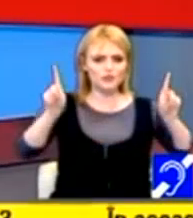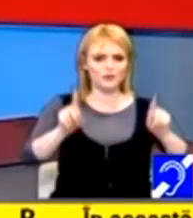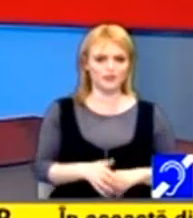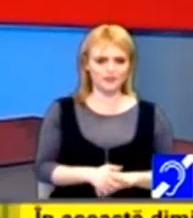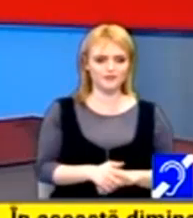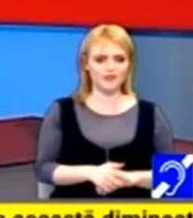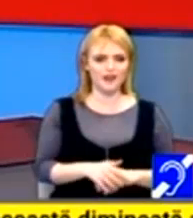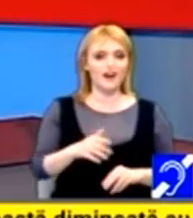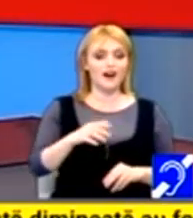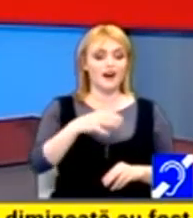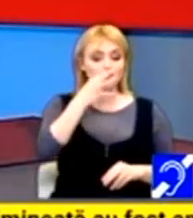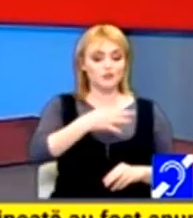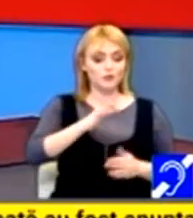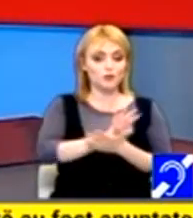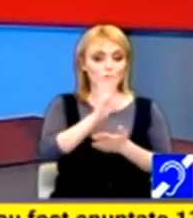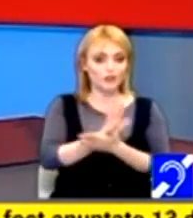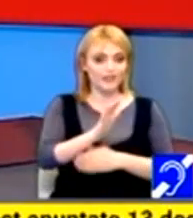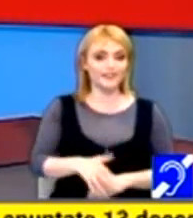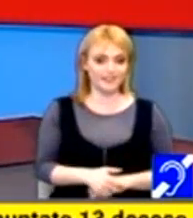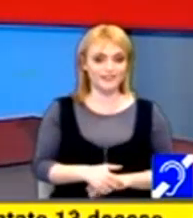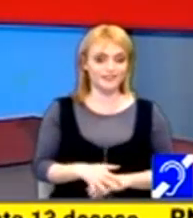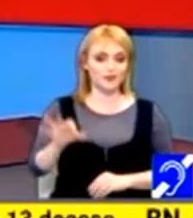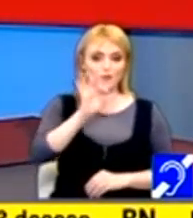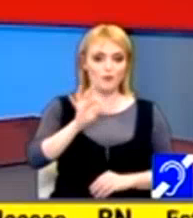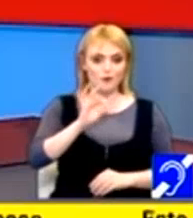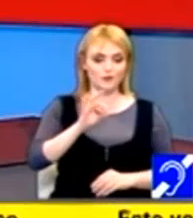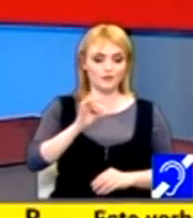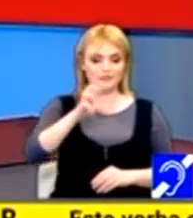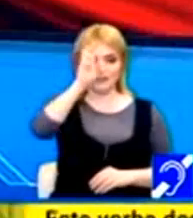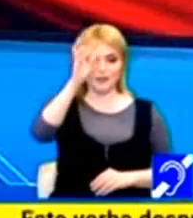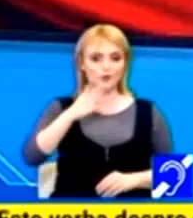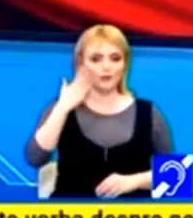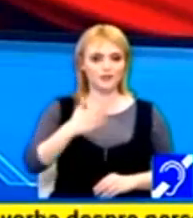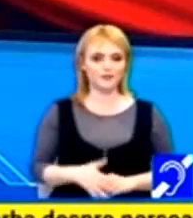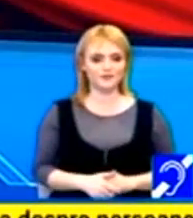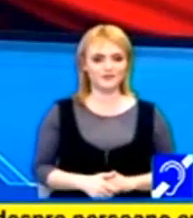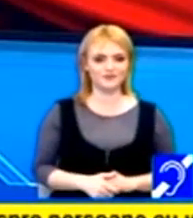Gore ne prezintă tot ce a fost, este și va fi frumoasa Românie.